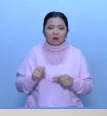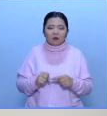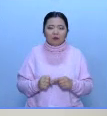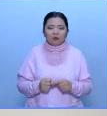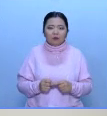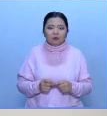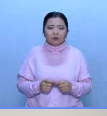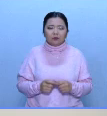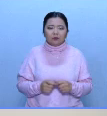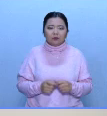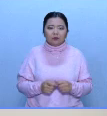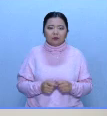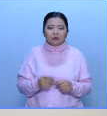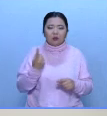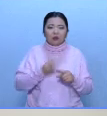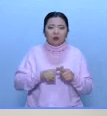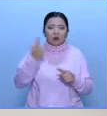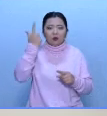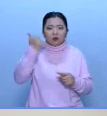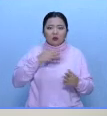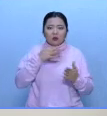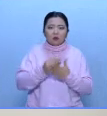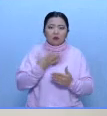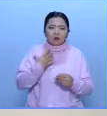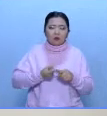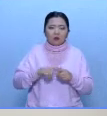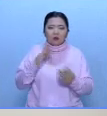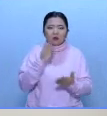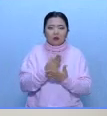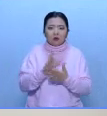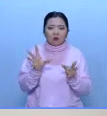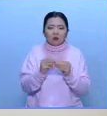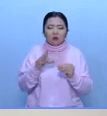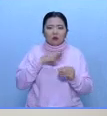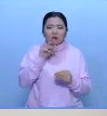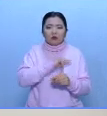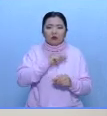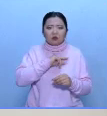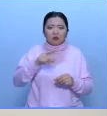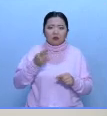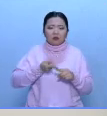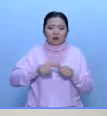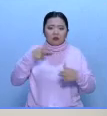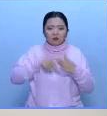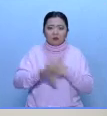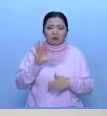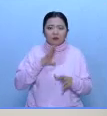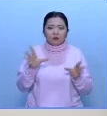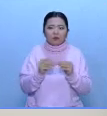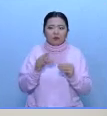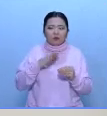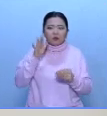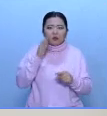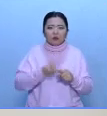вы знаете, у нас қалдықтарды жою бойынша бізде әзірге жұмыстар атқарылмайды. Бізде олар уақытша ғана сақтаулы. Сол